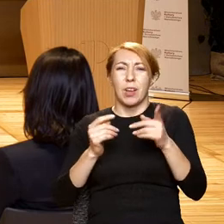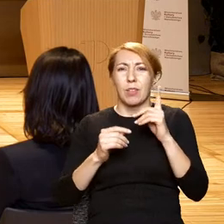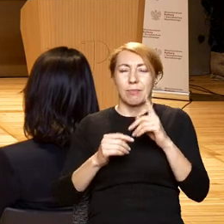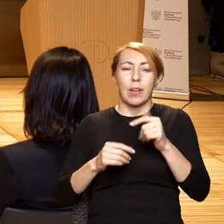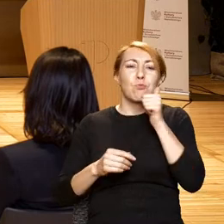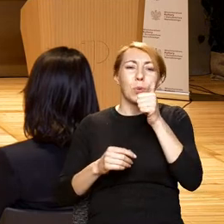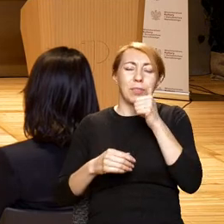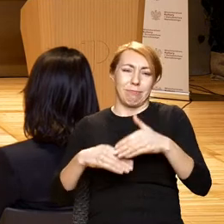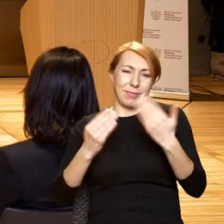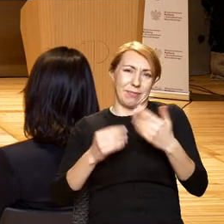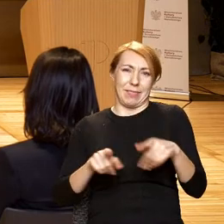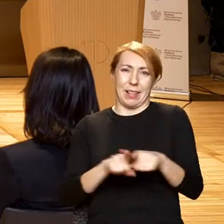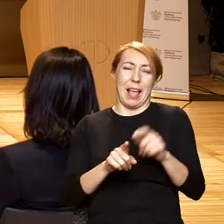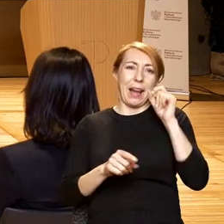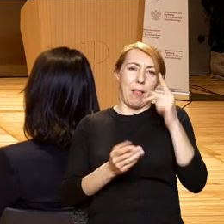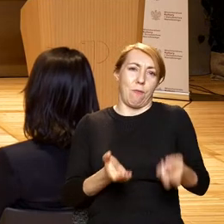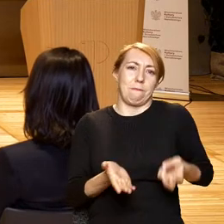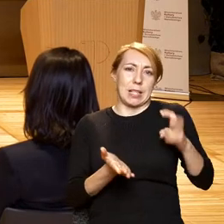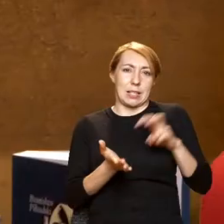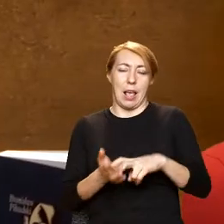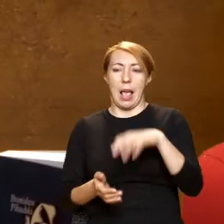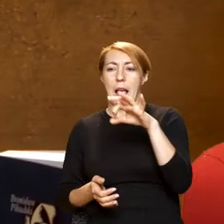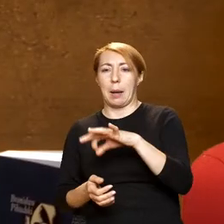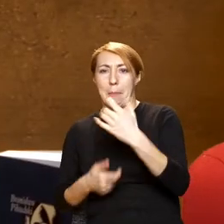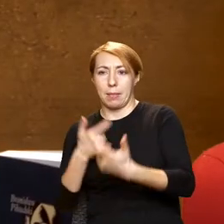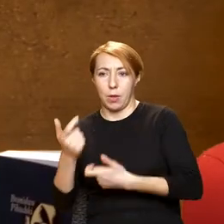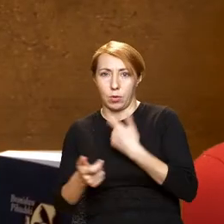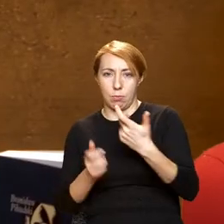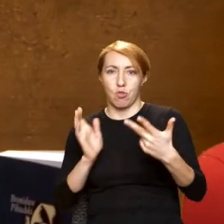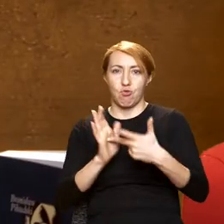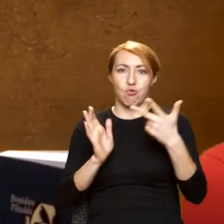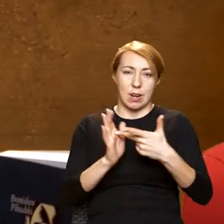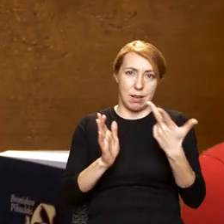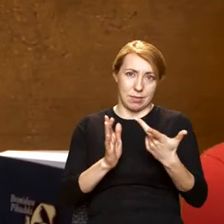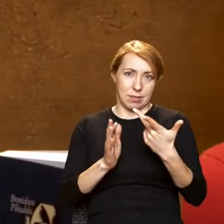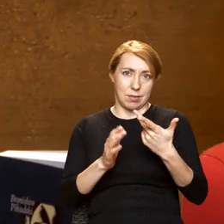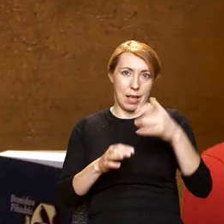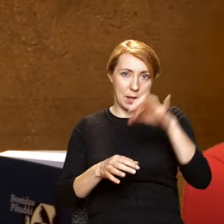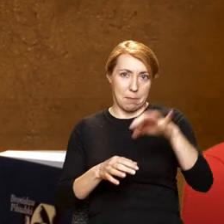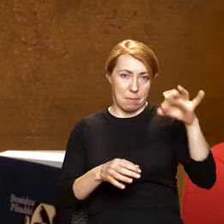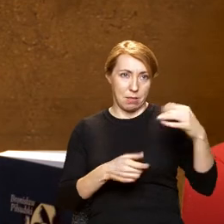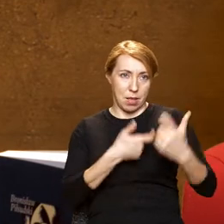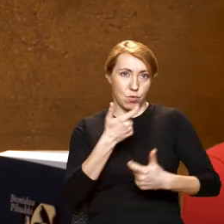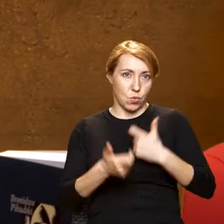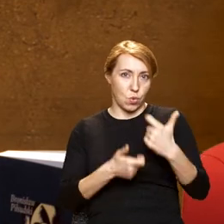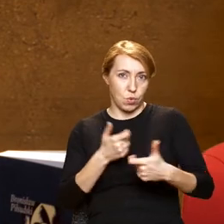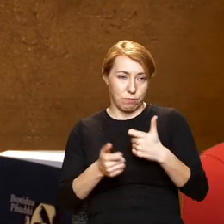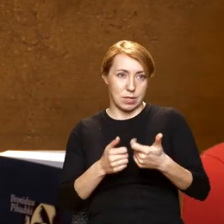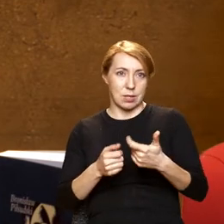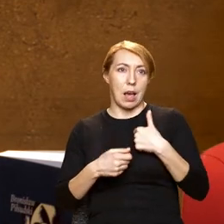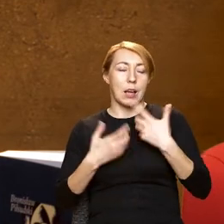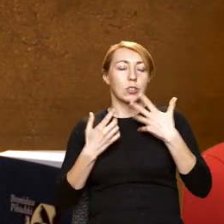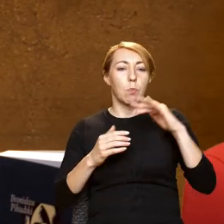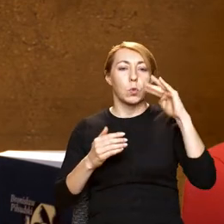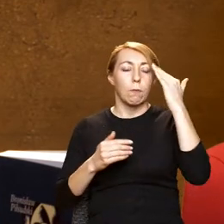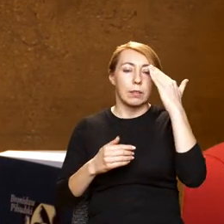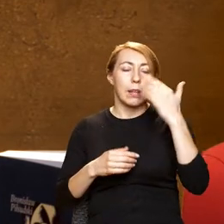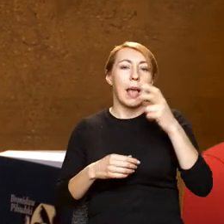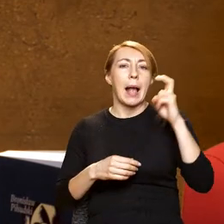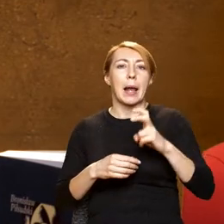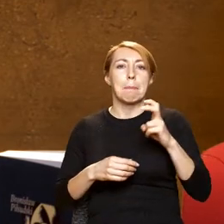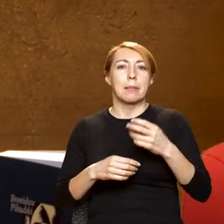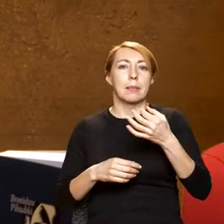taki sam. Oni rano wstają. Trzeba zrobić herbatę. 3 razy dziennie się parzy herbatę. Bardzo się chciałam dowiedzieć, jaką oni